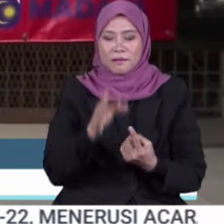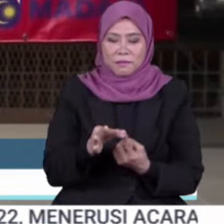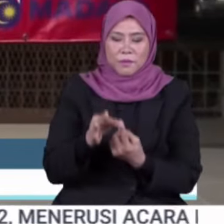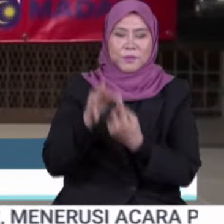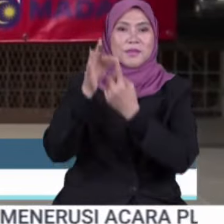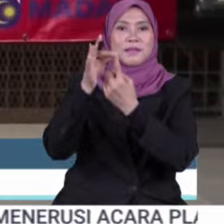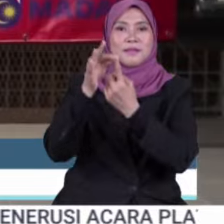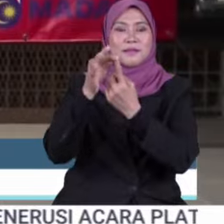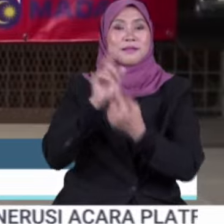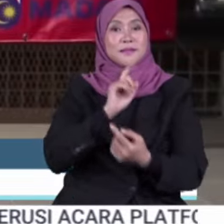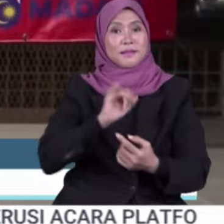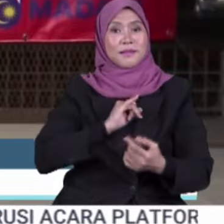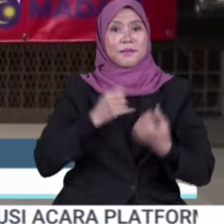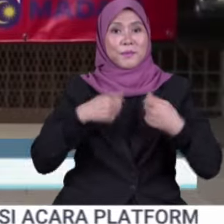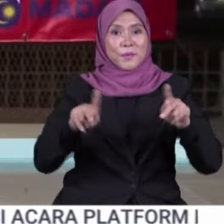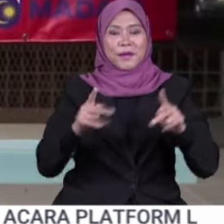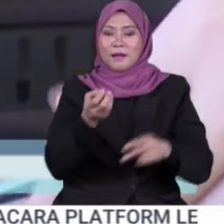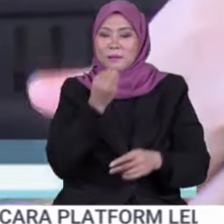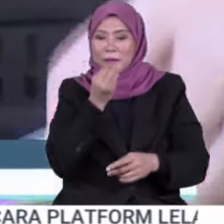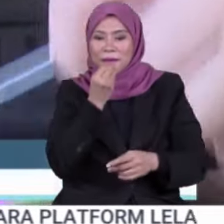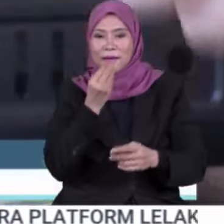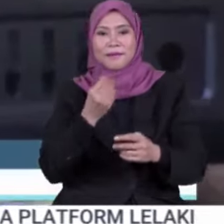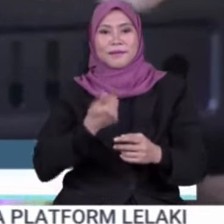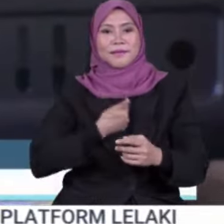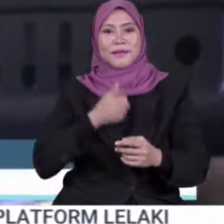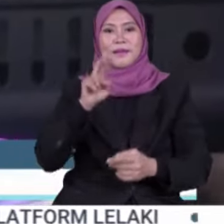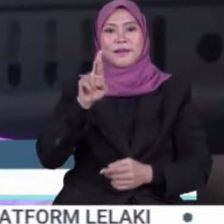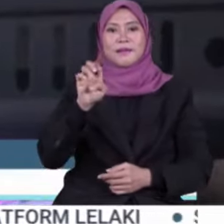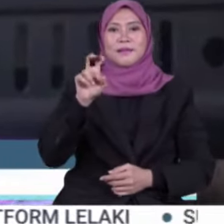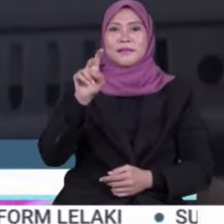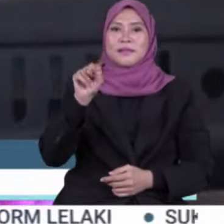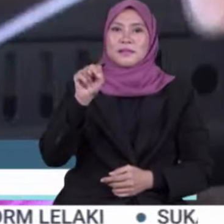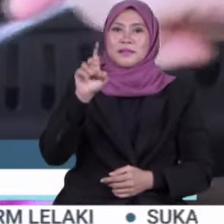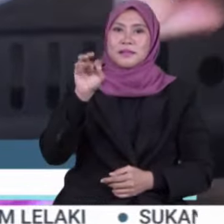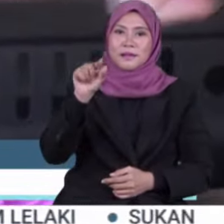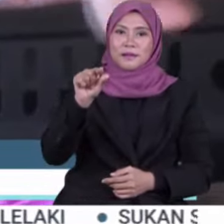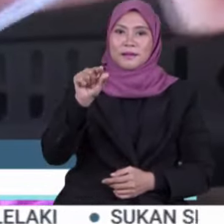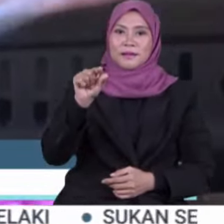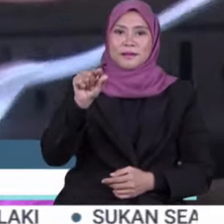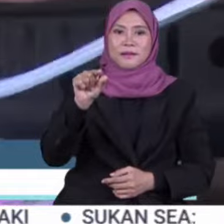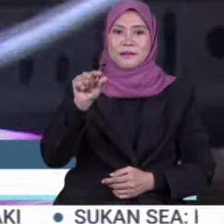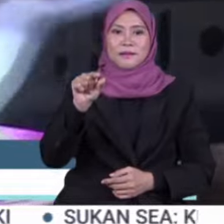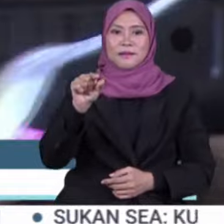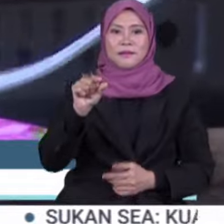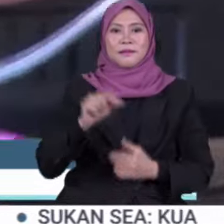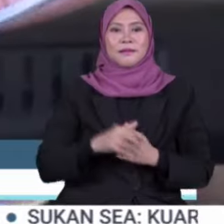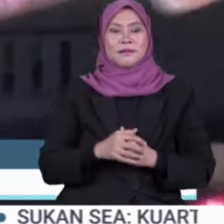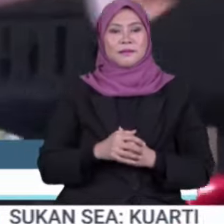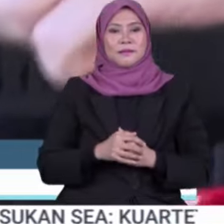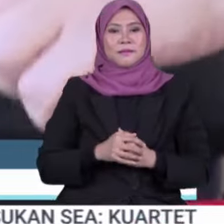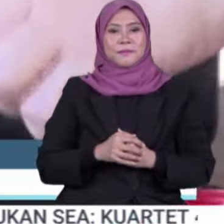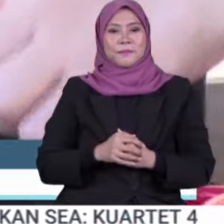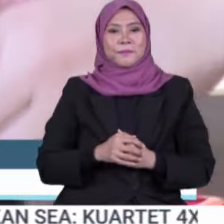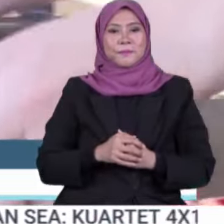sebab saya berpeluang untuk merasa sendiri yang rendang maman tu, sebab yang saya difahamkan juga dekat